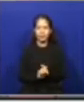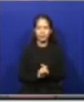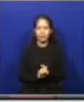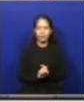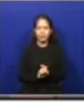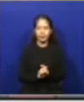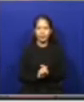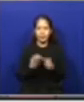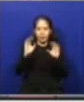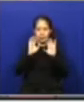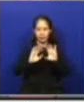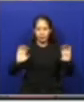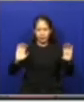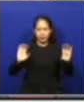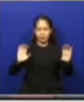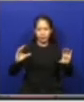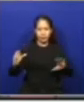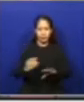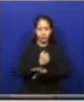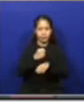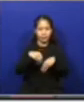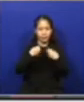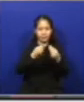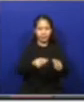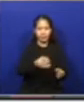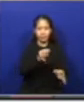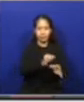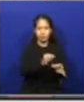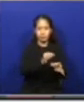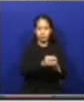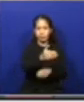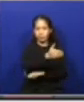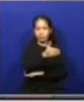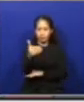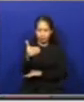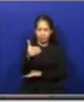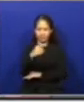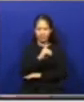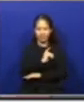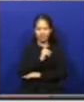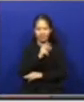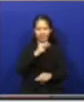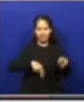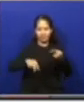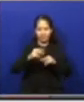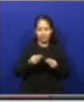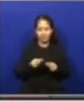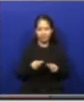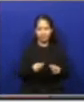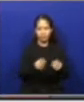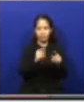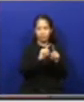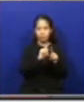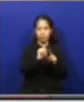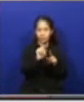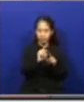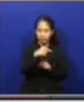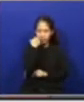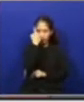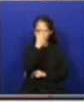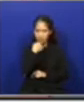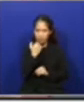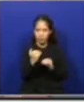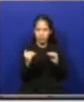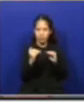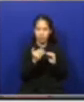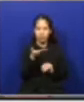รัฐบาลให้อำนาจแบงก์ชาติกำกับดูแลเงินก้อนนี้โดยตรงเนื้อหาอันดับที่หนึ่งคือผู้ที่มีสิทธิ์ที่จะขอซอฟท์โล